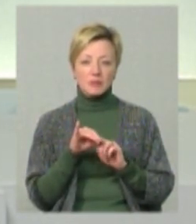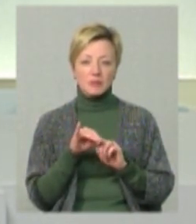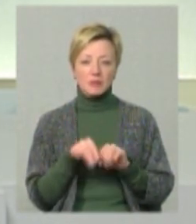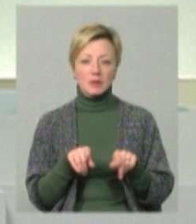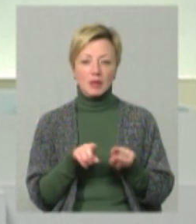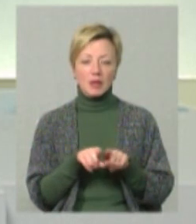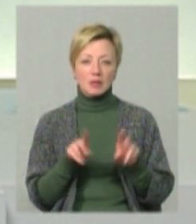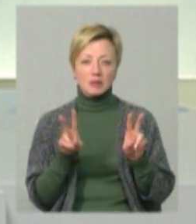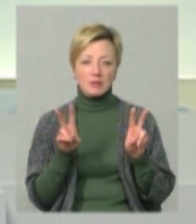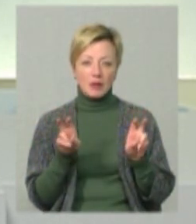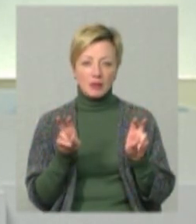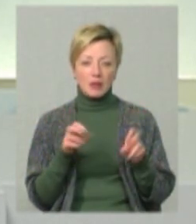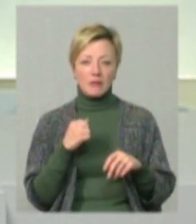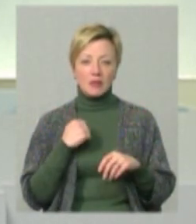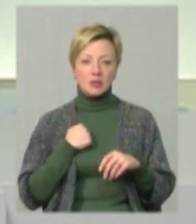так звана